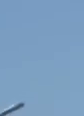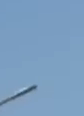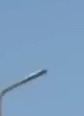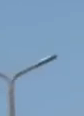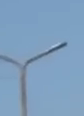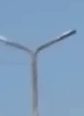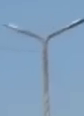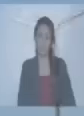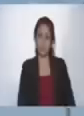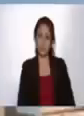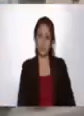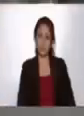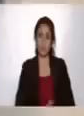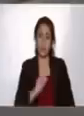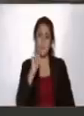بمدينة أجا بالمنصورة